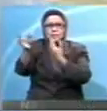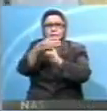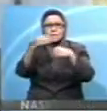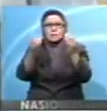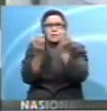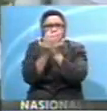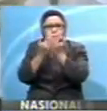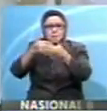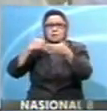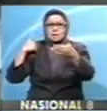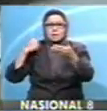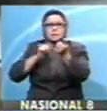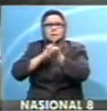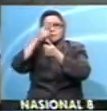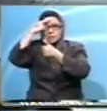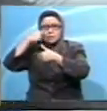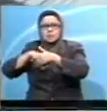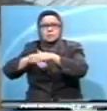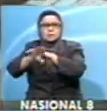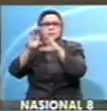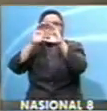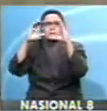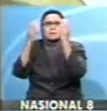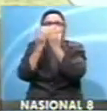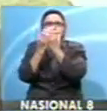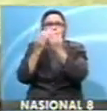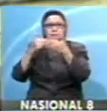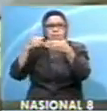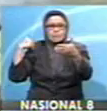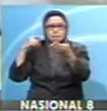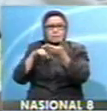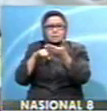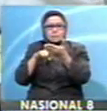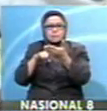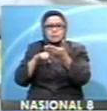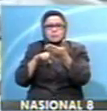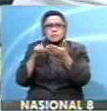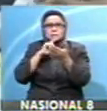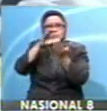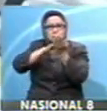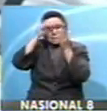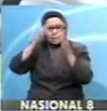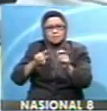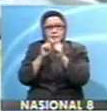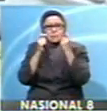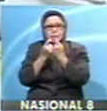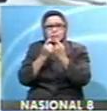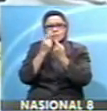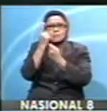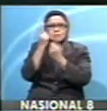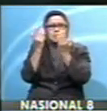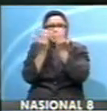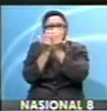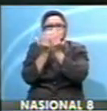sekolah sebelum dibenarkan masuk ke dalam kelas sebelum ini nni Amira merupakan pelajar tingkatan satu di Sekolah